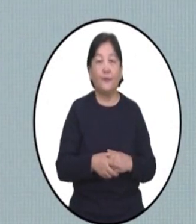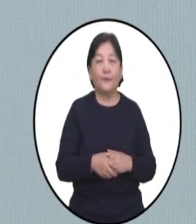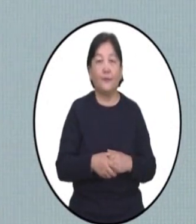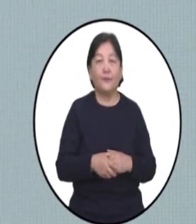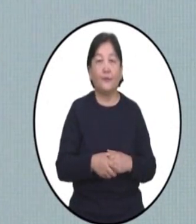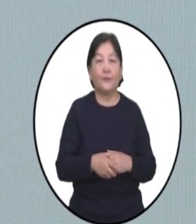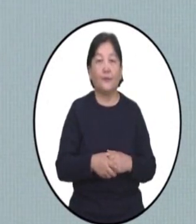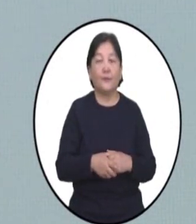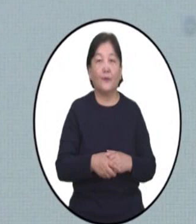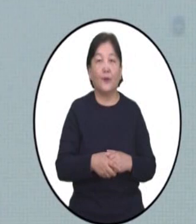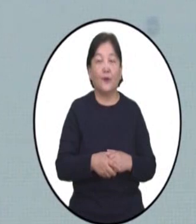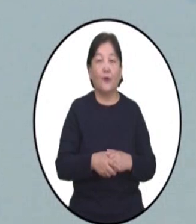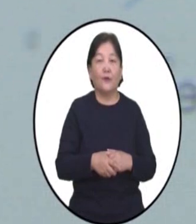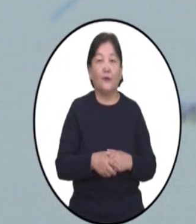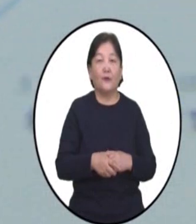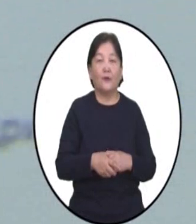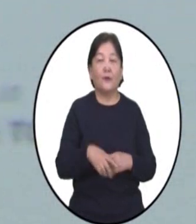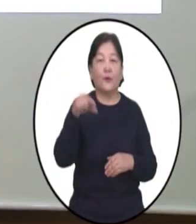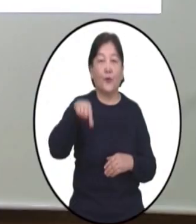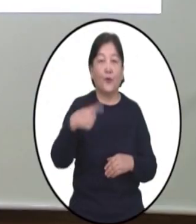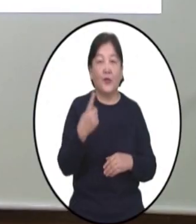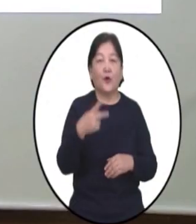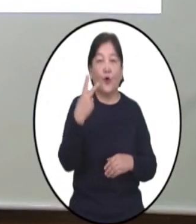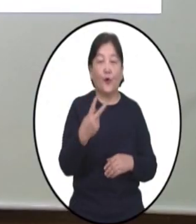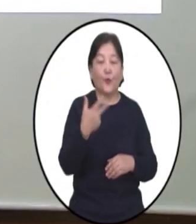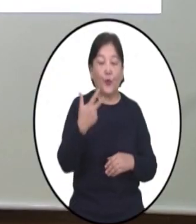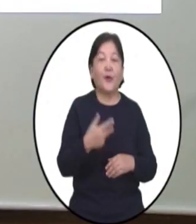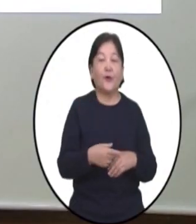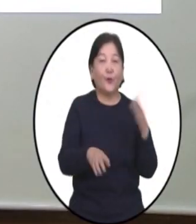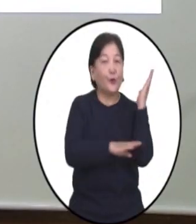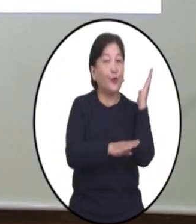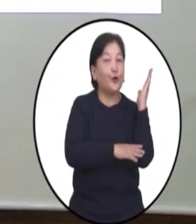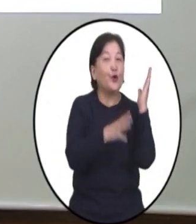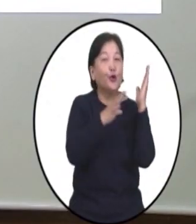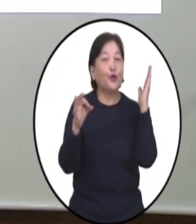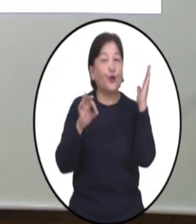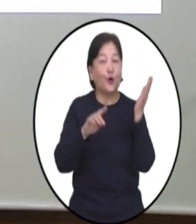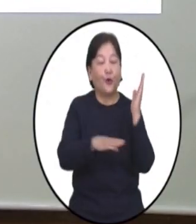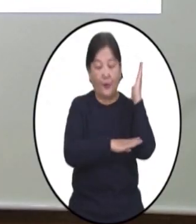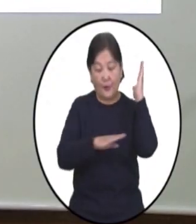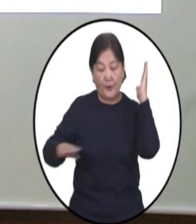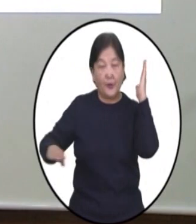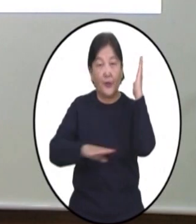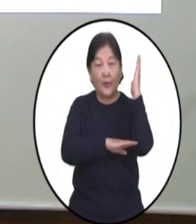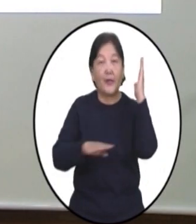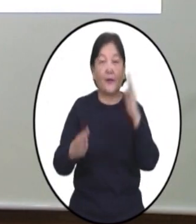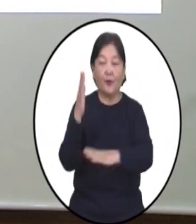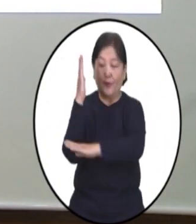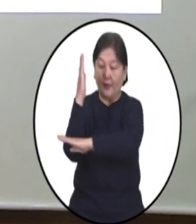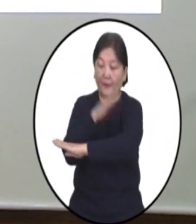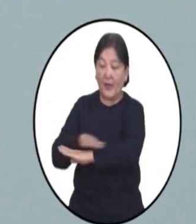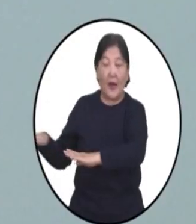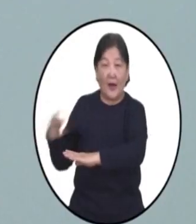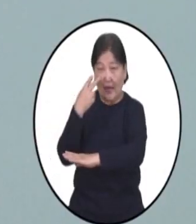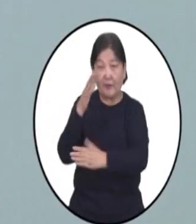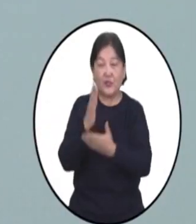бол Q1, Q2, Q3-ыг илэрхийлж байгаа гэсэн үг. Энд өдрийн тоог илэрхийлж байгаа хэвтэй тэнхлэг бол. За би сурагчийн хувьд бол